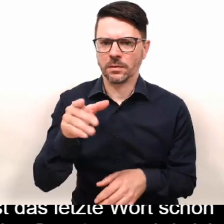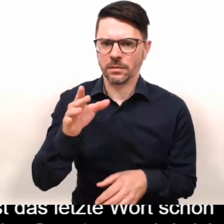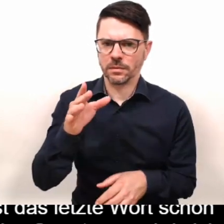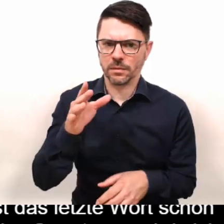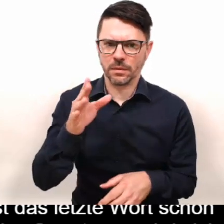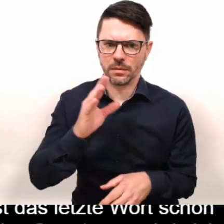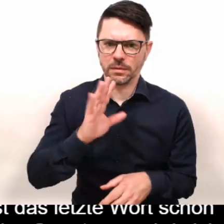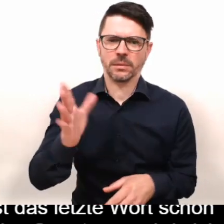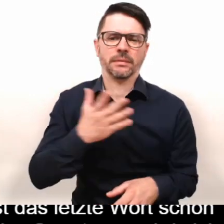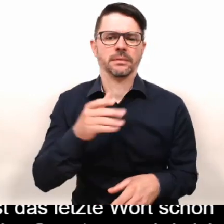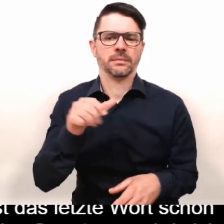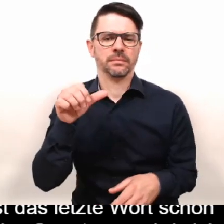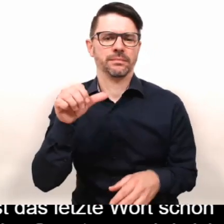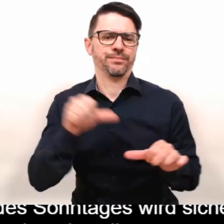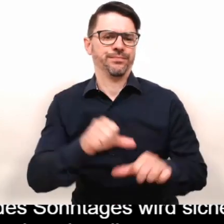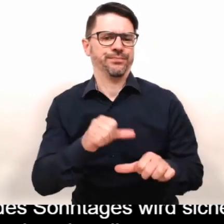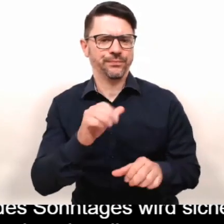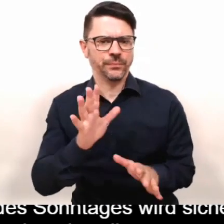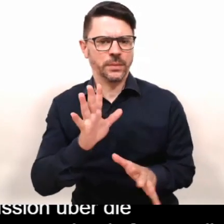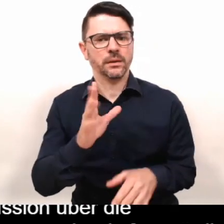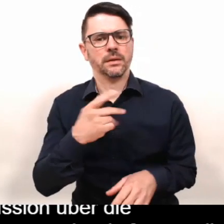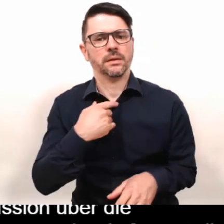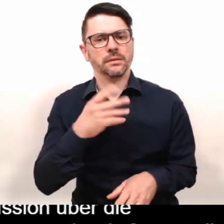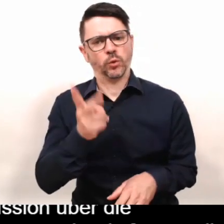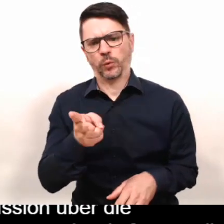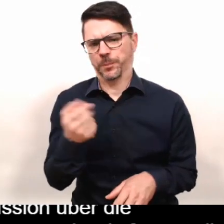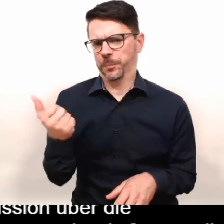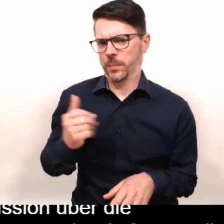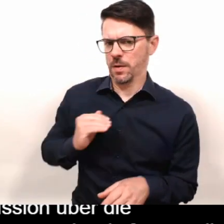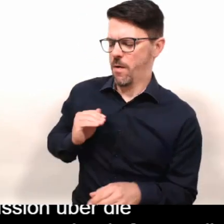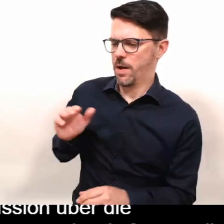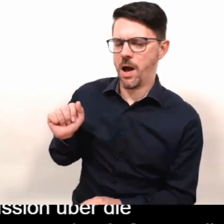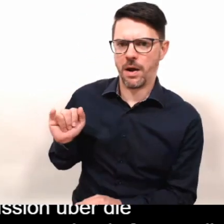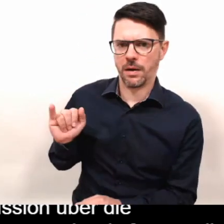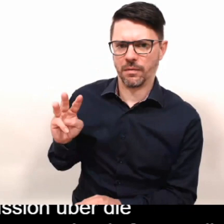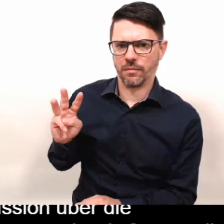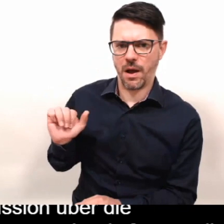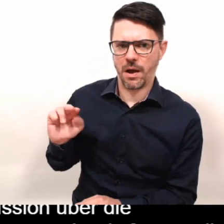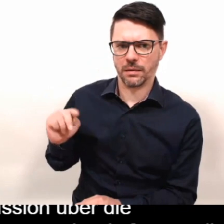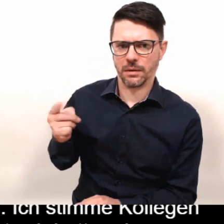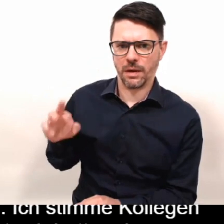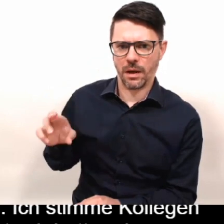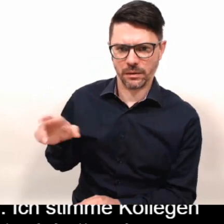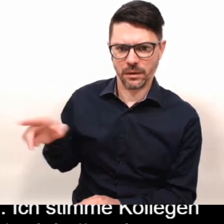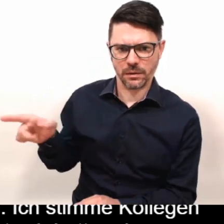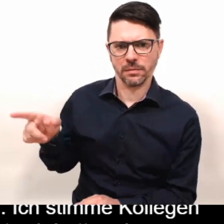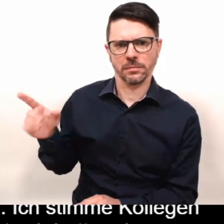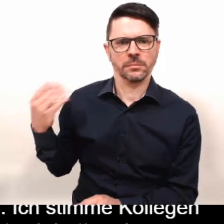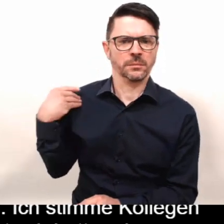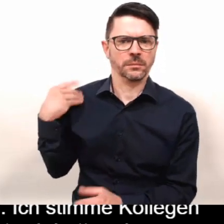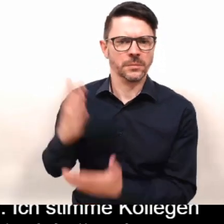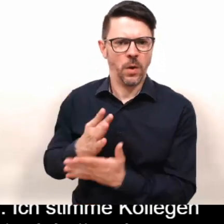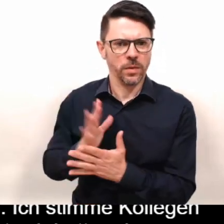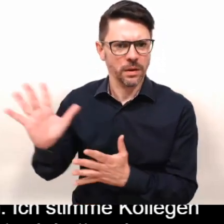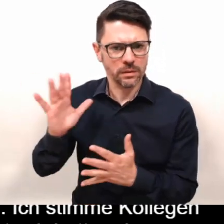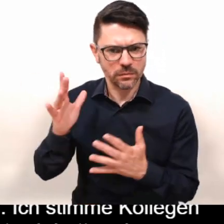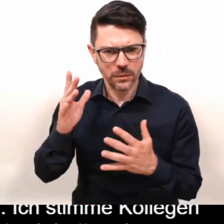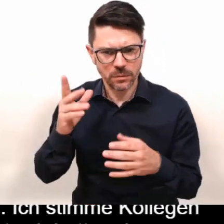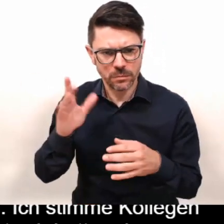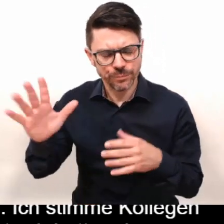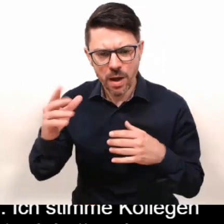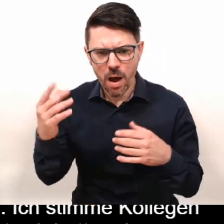berichtet, wir hatten das ja entsprechend ausgeweitet und deshalb ist das eine Diskussion,